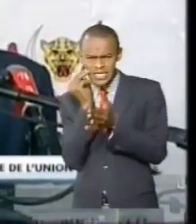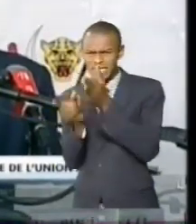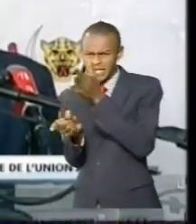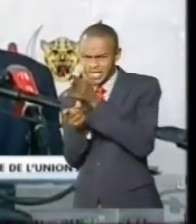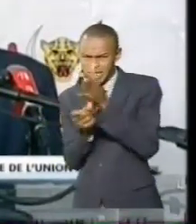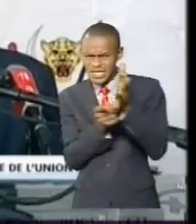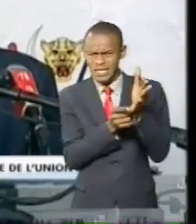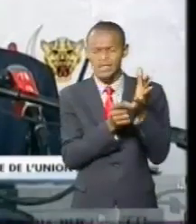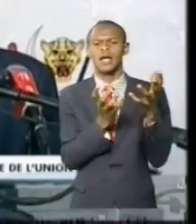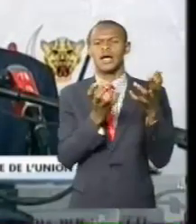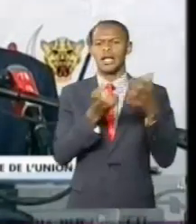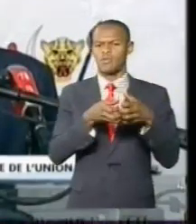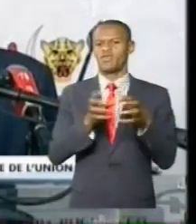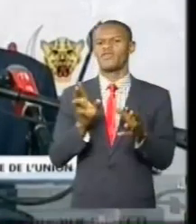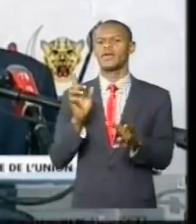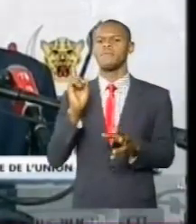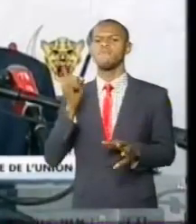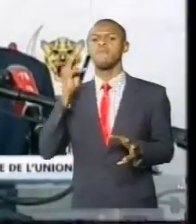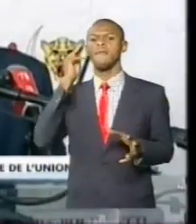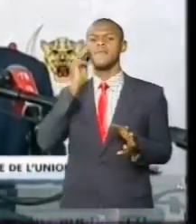ministre, ordonne.